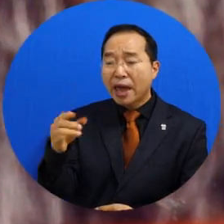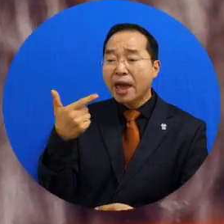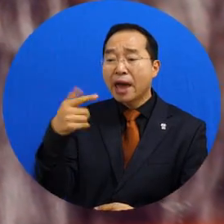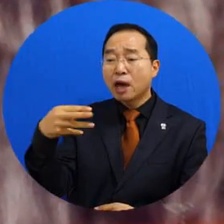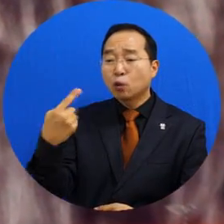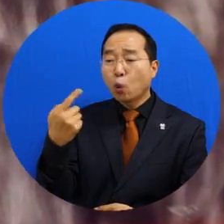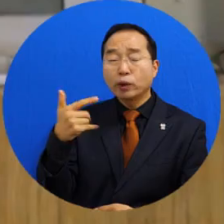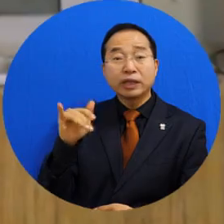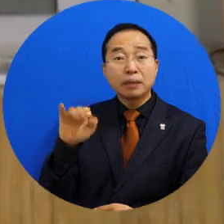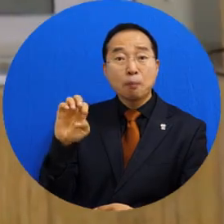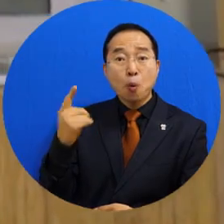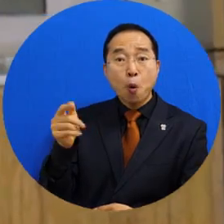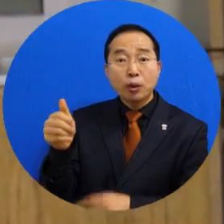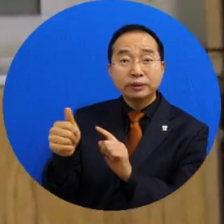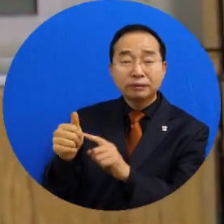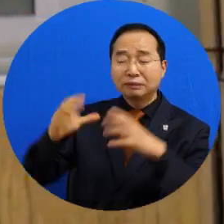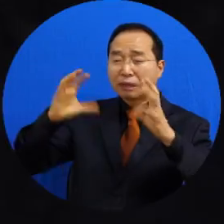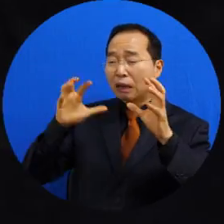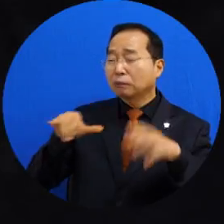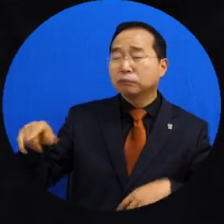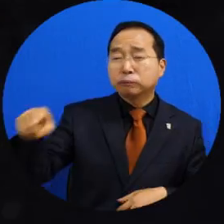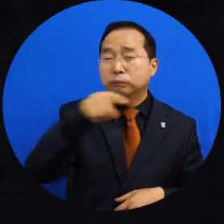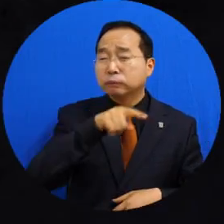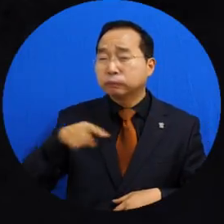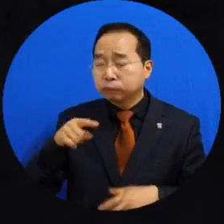todos los coreanos de distintos pueblos.